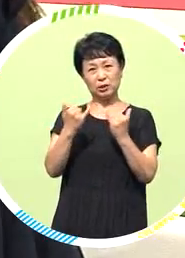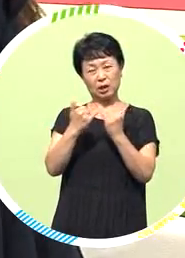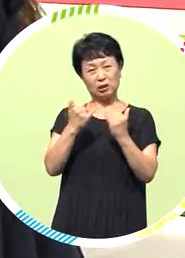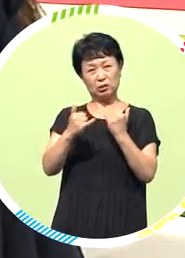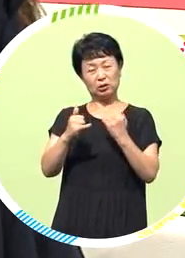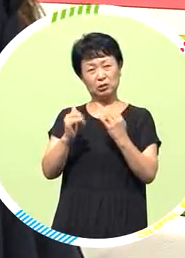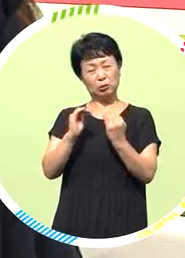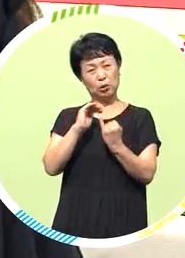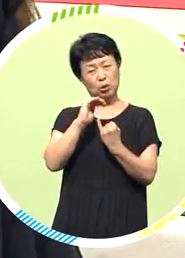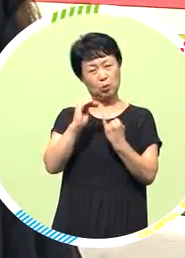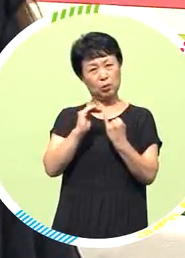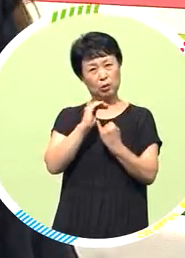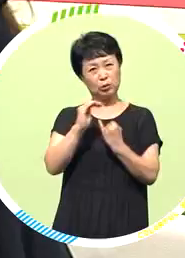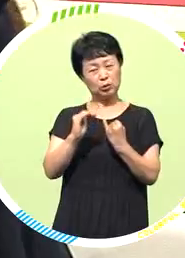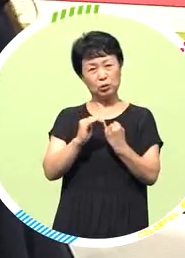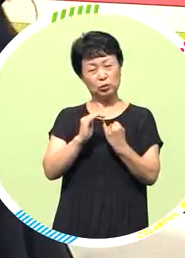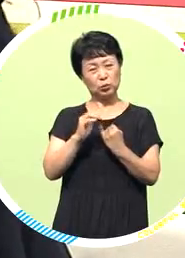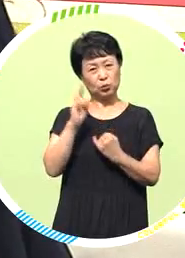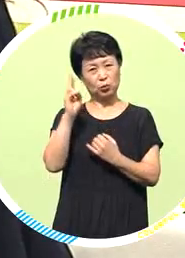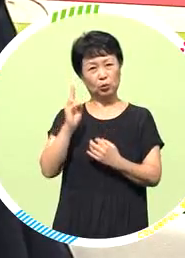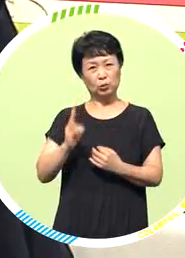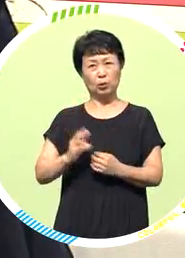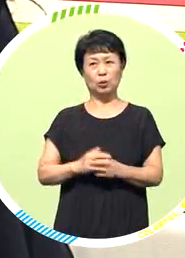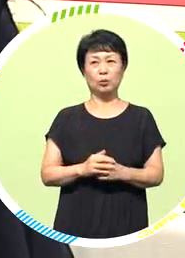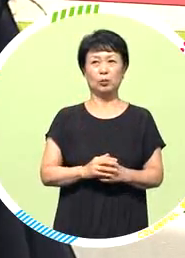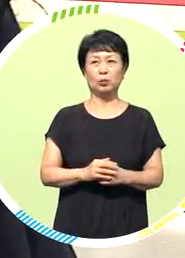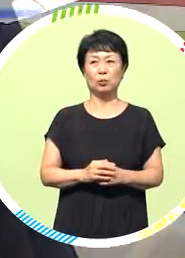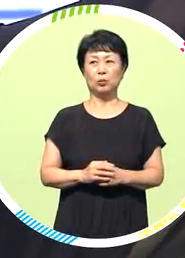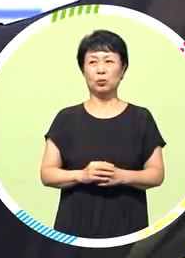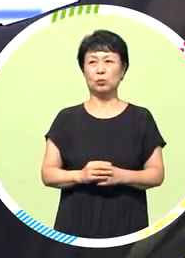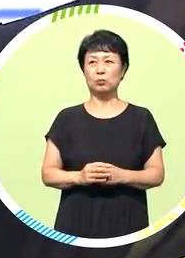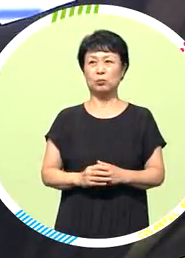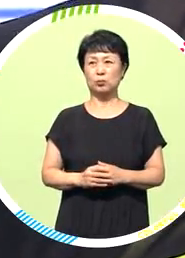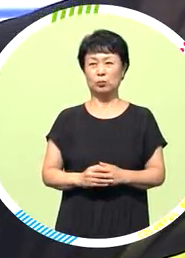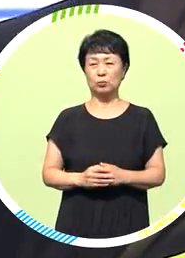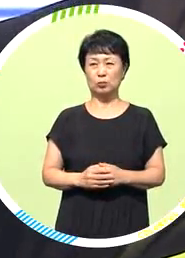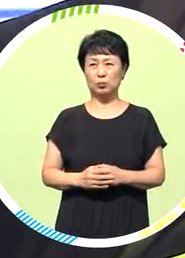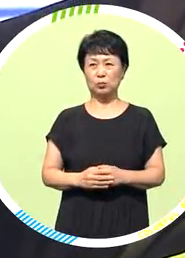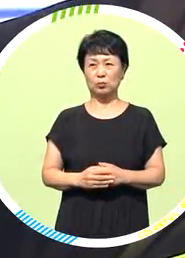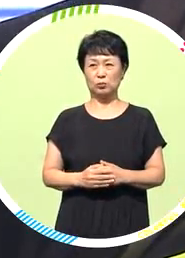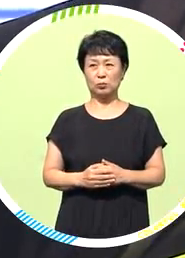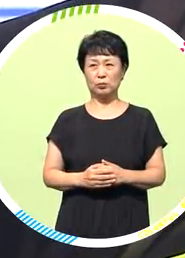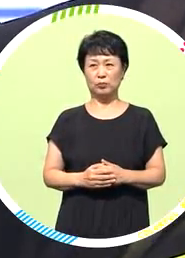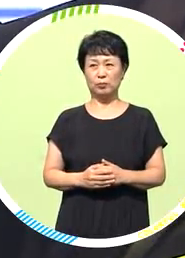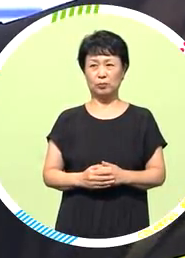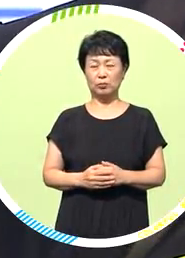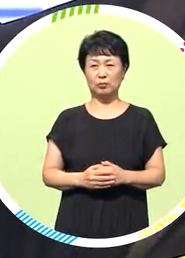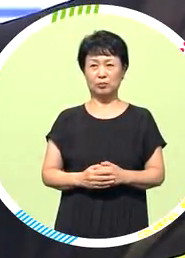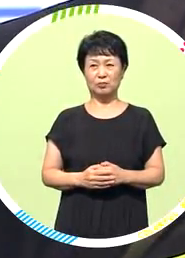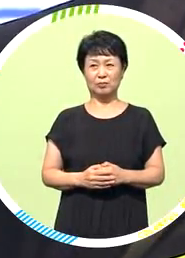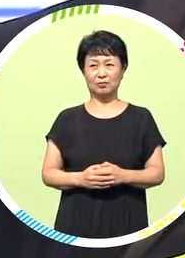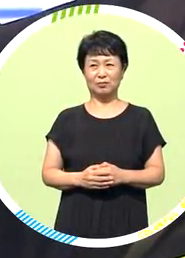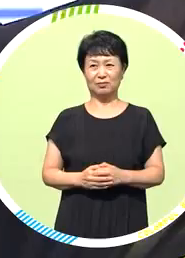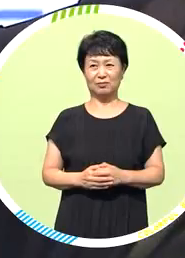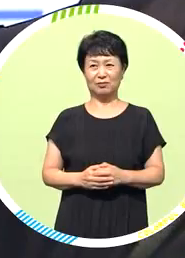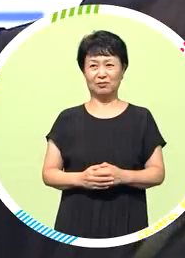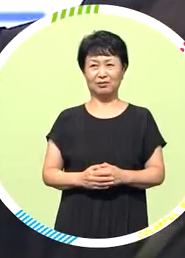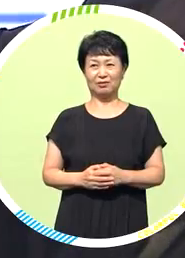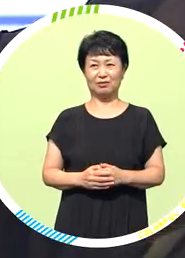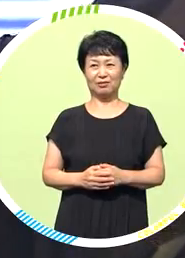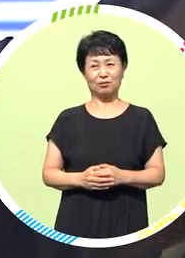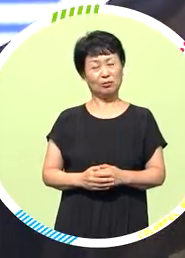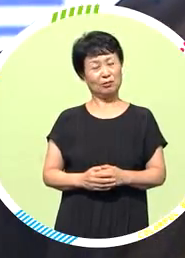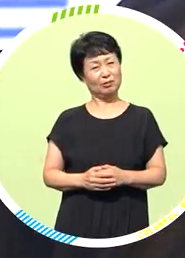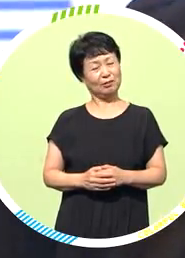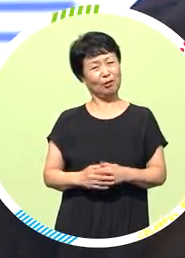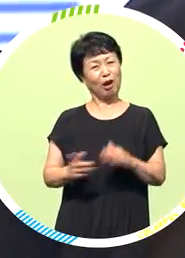が、そう、動物的 な。 そう そうそう、そ っかそっか、 なんかあったじゃないですか。 あったあったあった。そっか、楽しみ。こんな感じかな。なんか